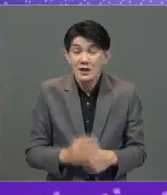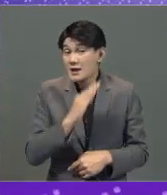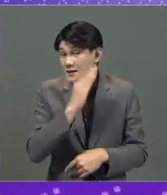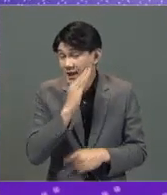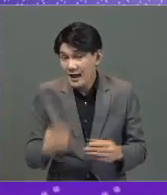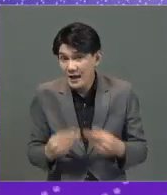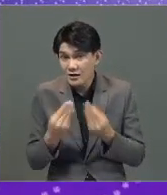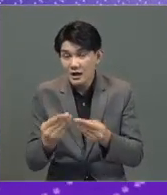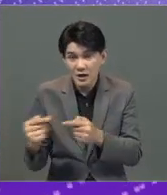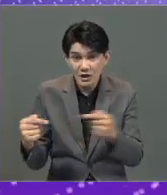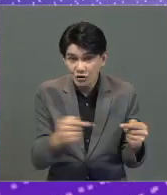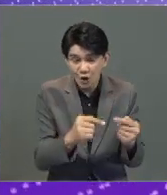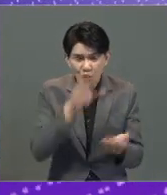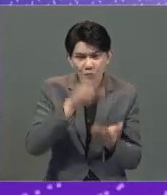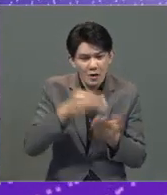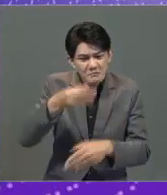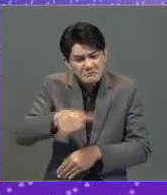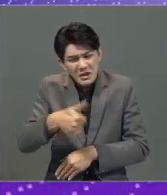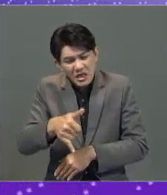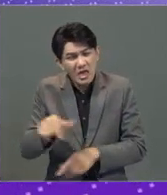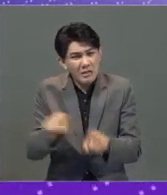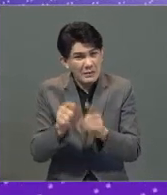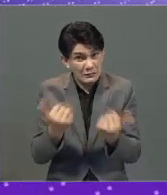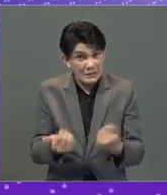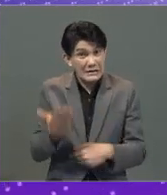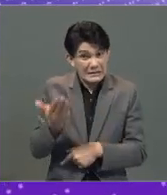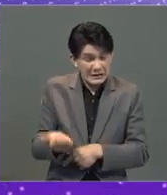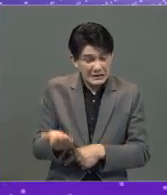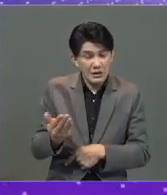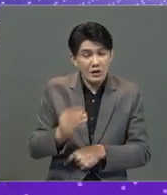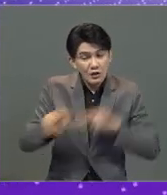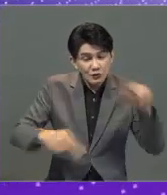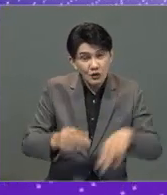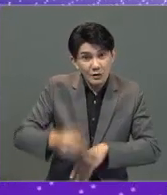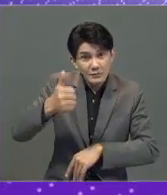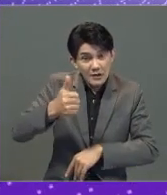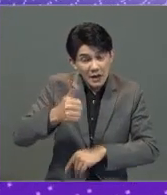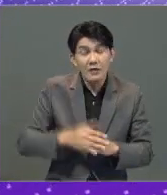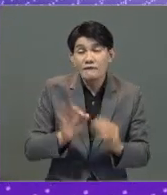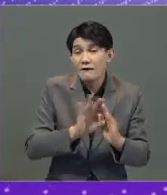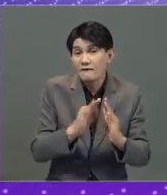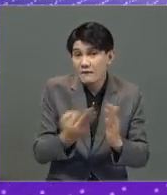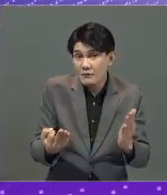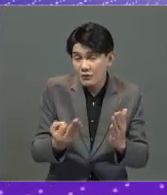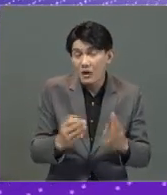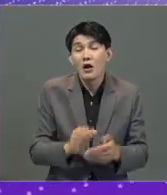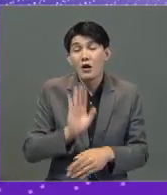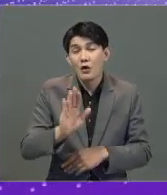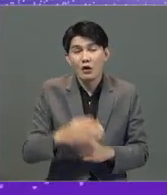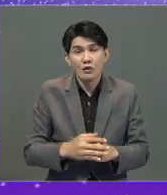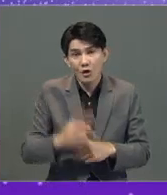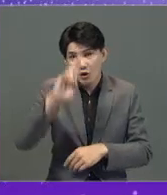คะถ้ามีการส่งต่อข้อความที่ไม่แน่ใจในลักษณะแบบนี้เนี่ยเข้าไปตรวจสอบได้ที่เพจ Facebookหรือว่า Twitter